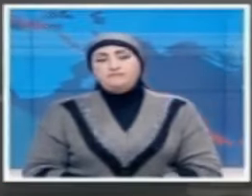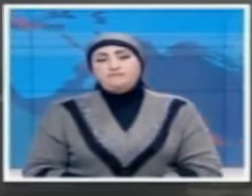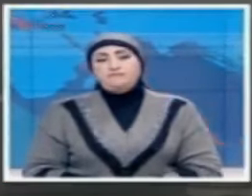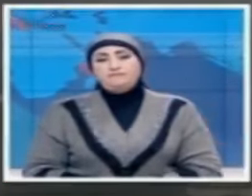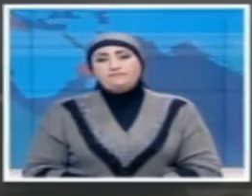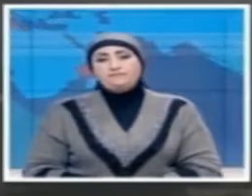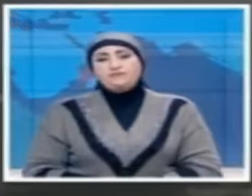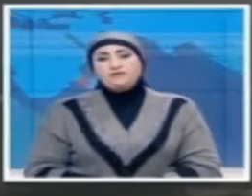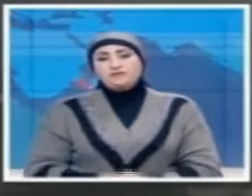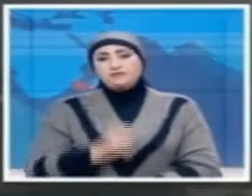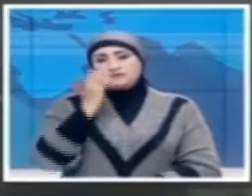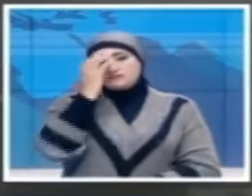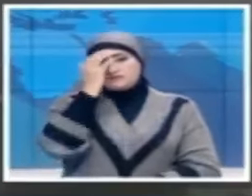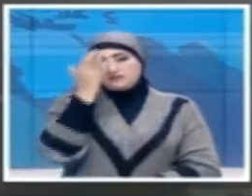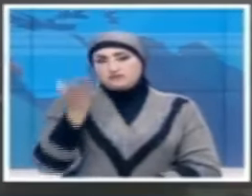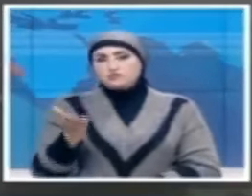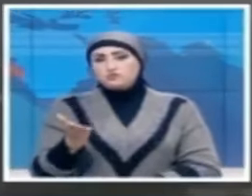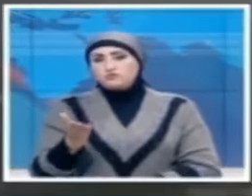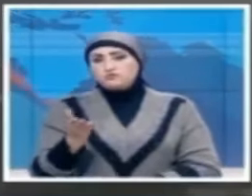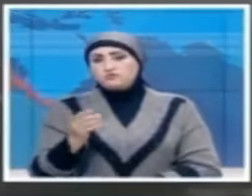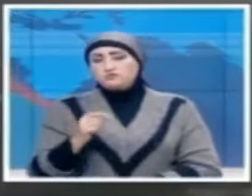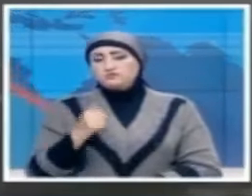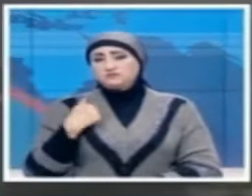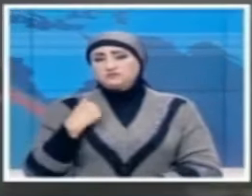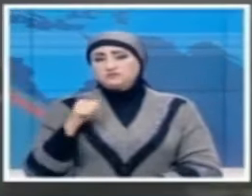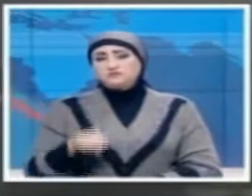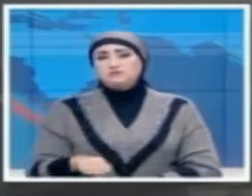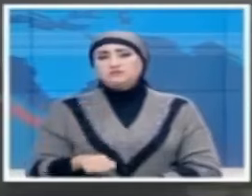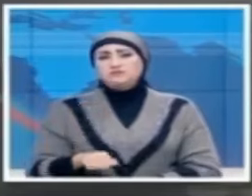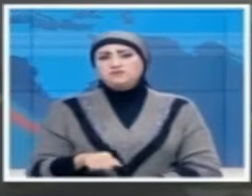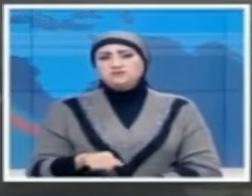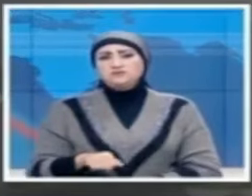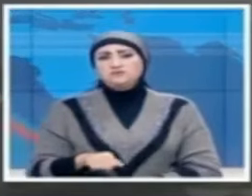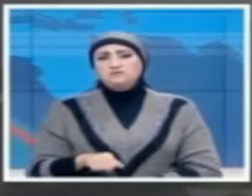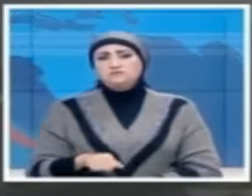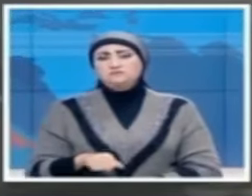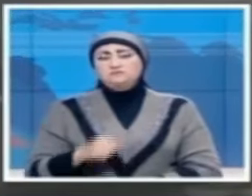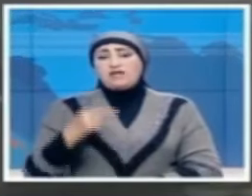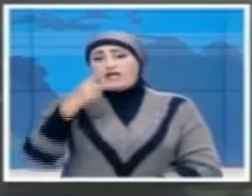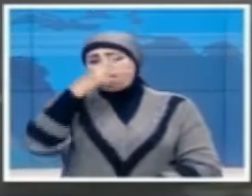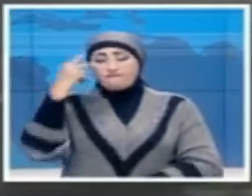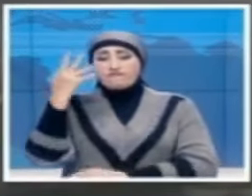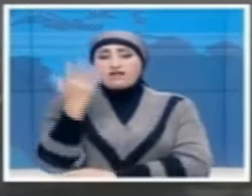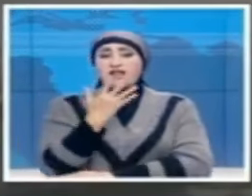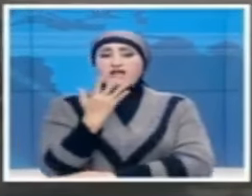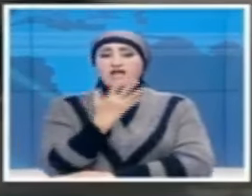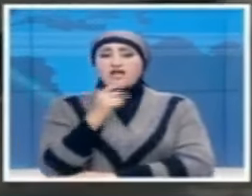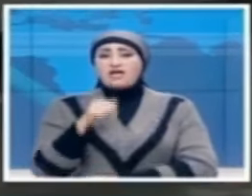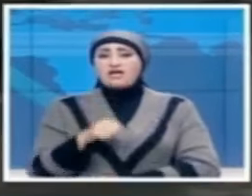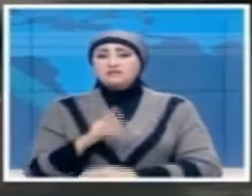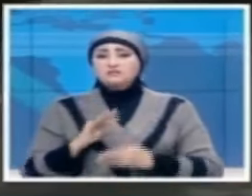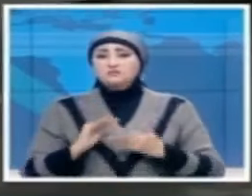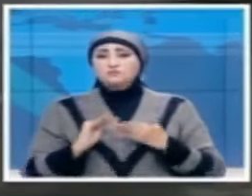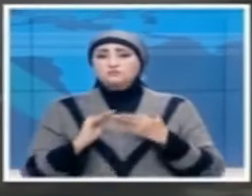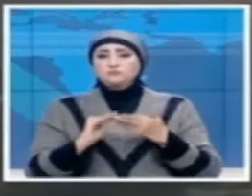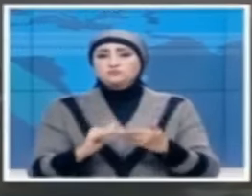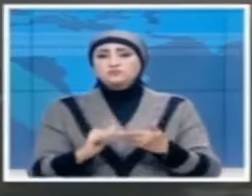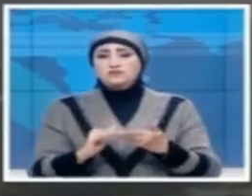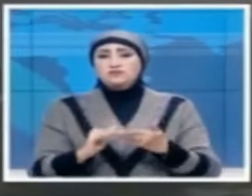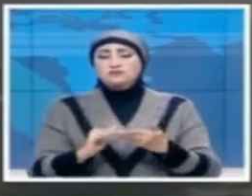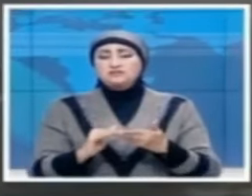تحياتي سهام، تحياتي أشرف. في البداية أنا في العريش، هناك مساعدات إنسانية